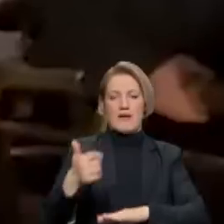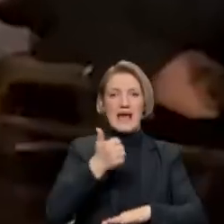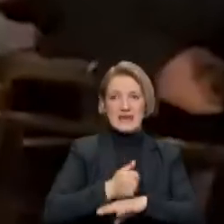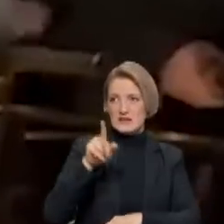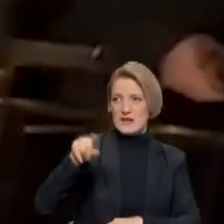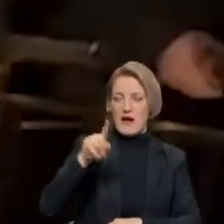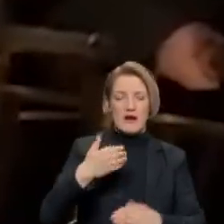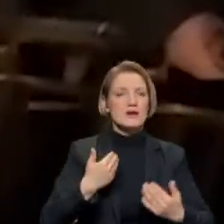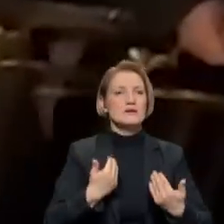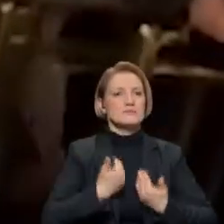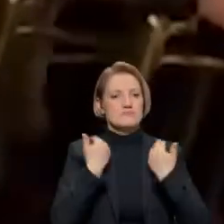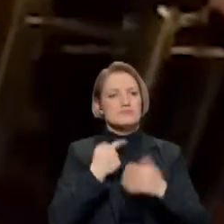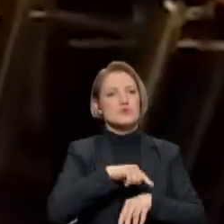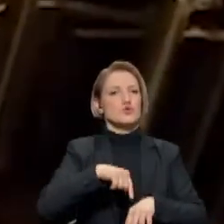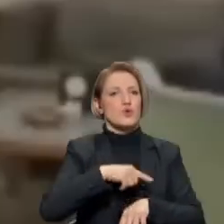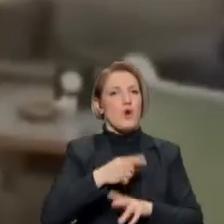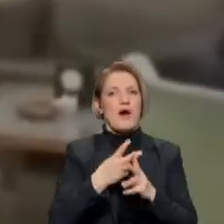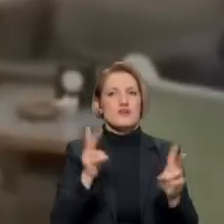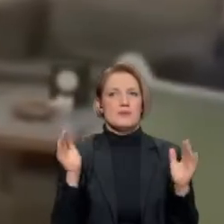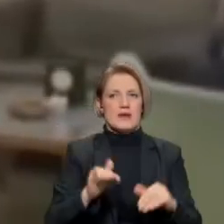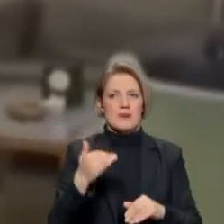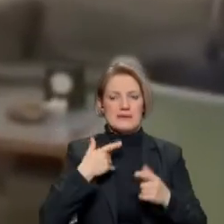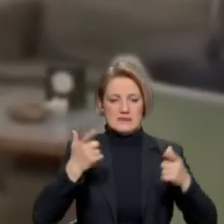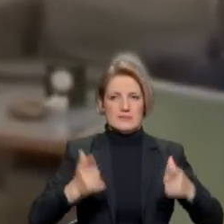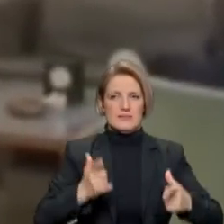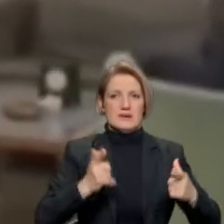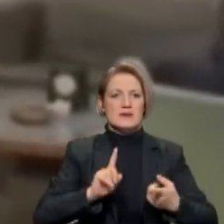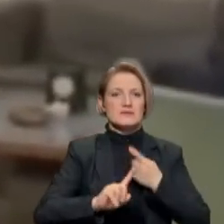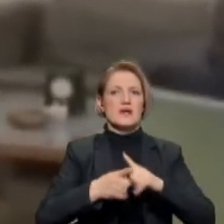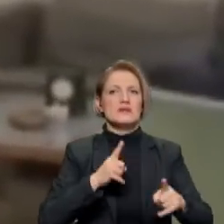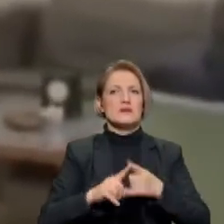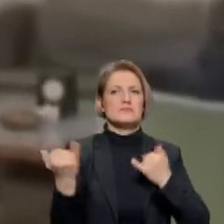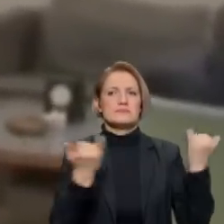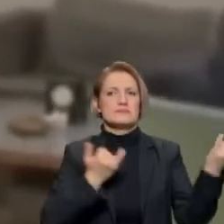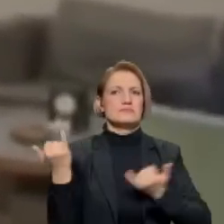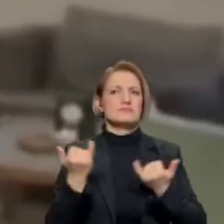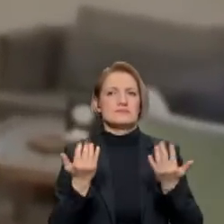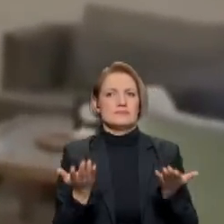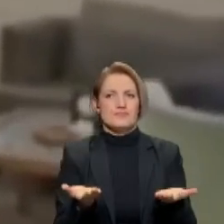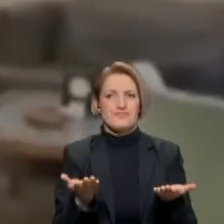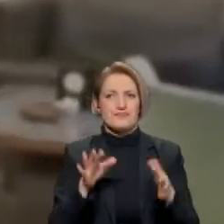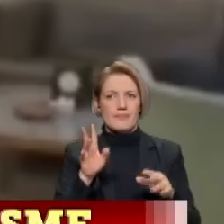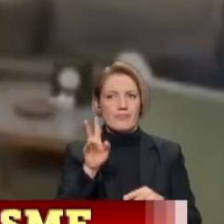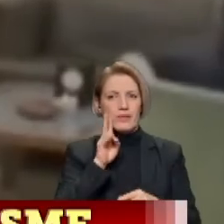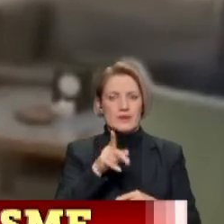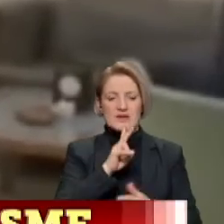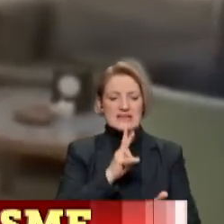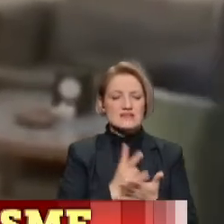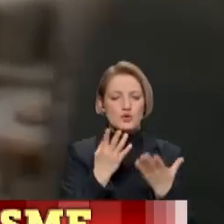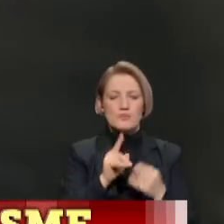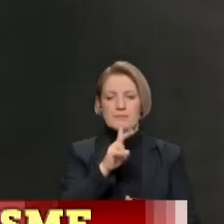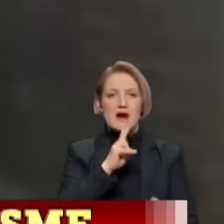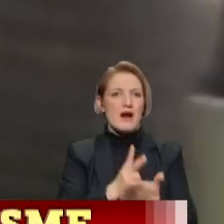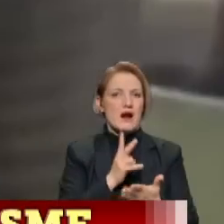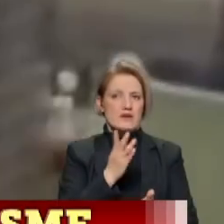cephesindense yargılama sürüyor açıklamaları geldi. Biz meydanlarda siyasi polemik yapmayı seven bir ekibiz. Şu an kesinleşmeyen bir karar söz